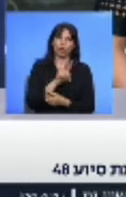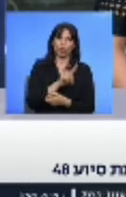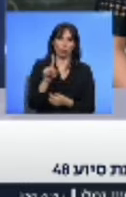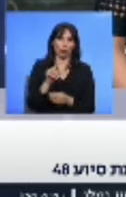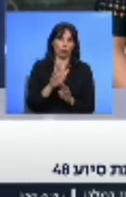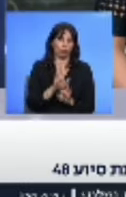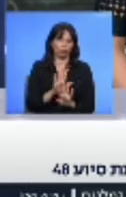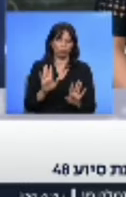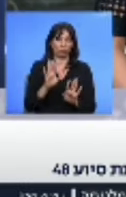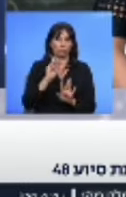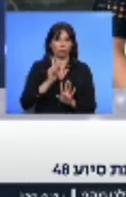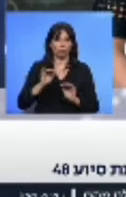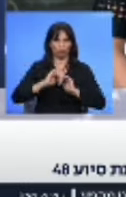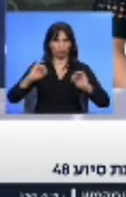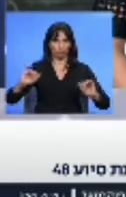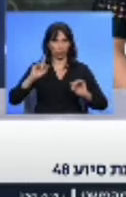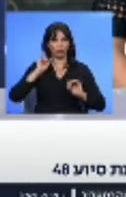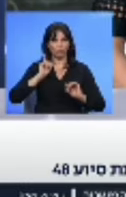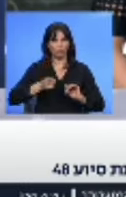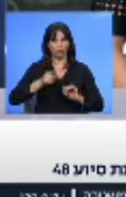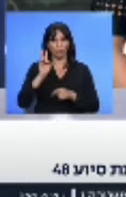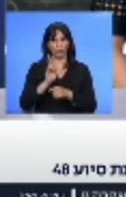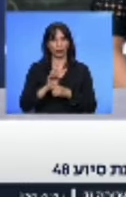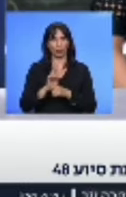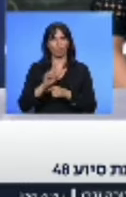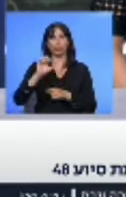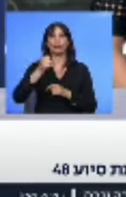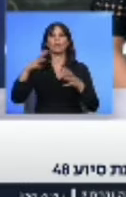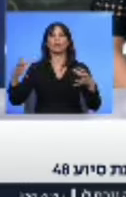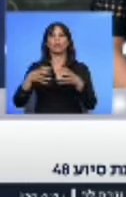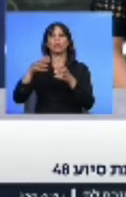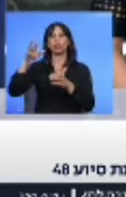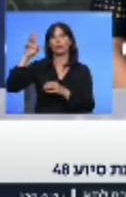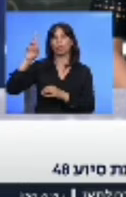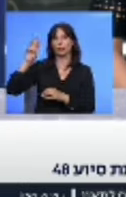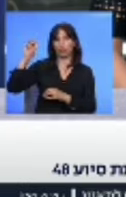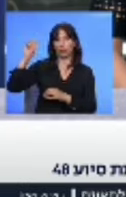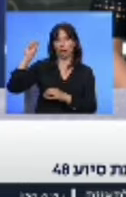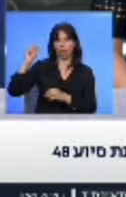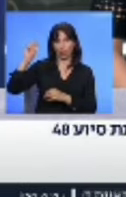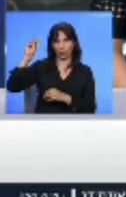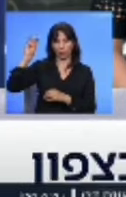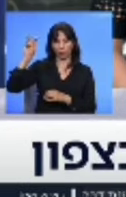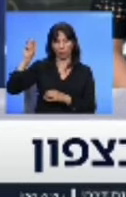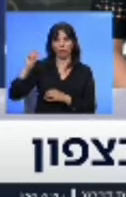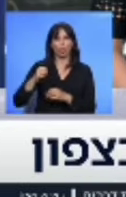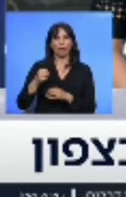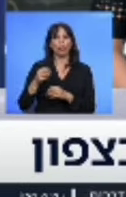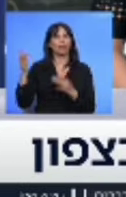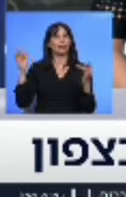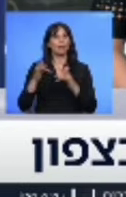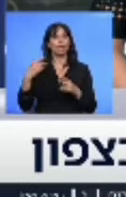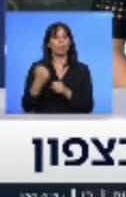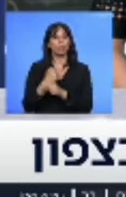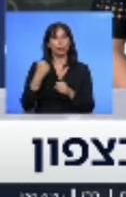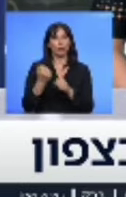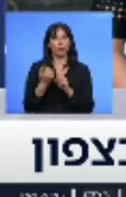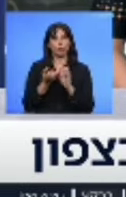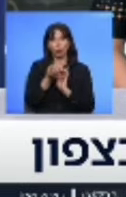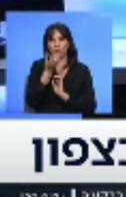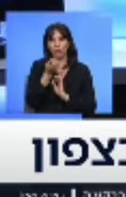צריך מאוד להיות זהירים, אין ספק. אבל אם מפלגת רע"מ מגנה את הפעילות של צה"ל בג'נין, וקוראת לפעילות וחיסול מחבלים שם